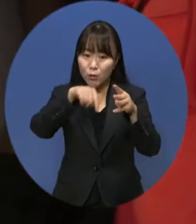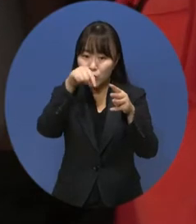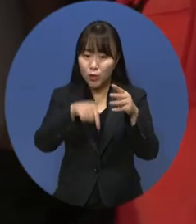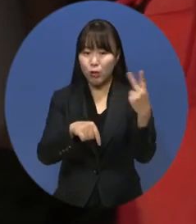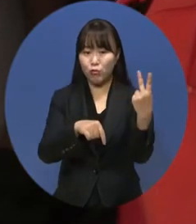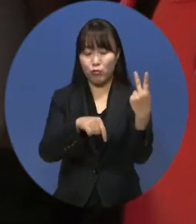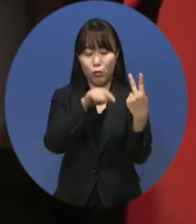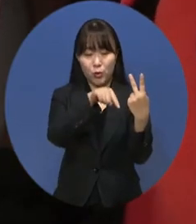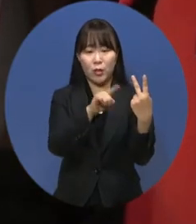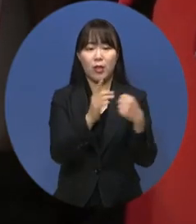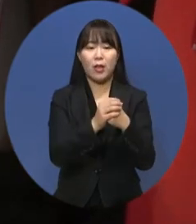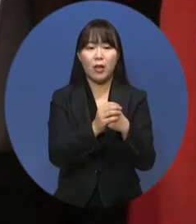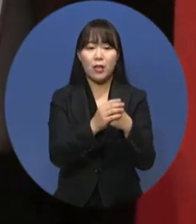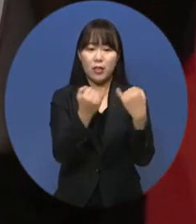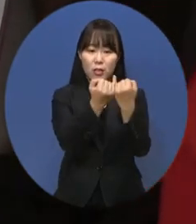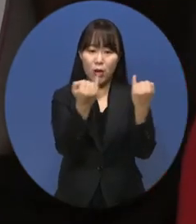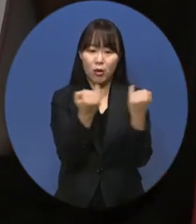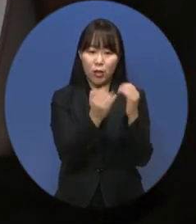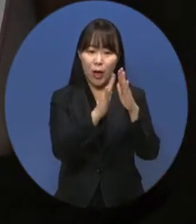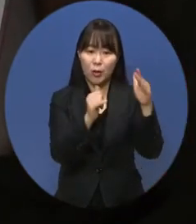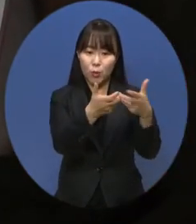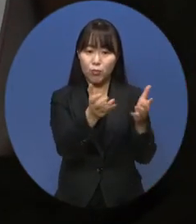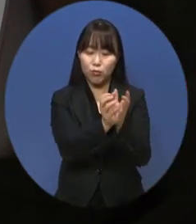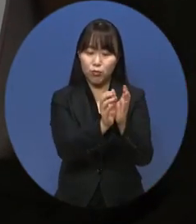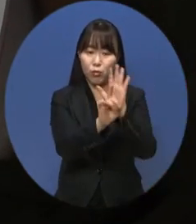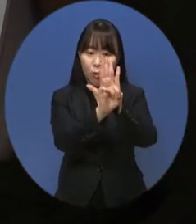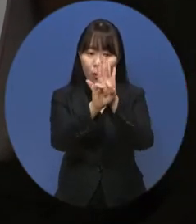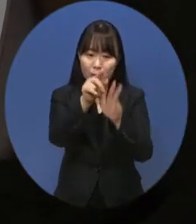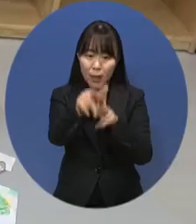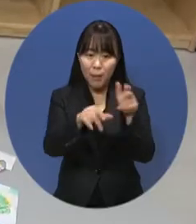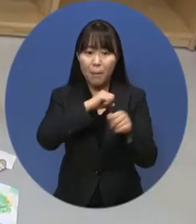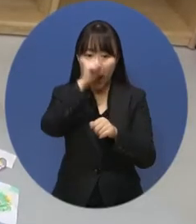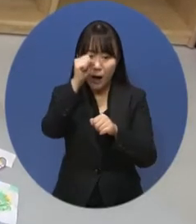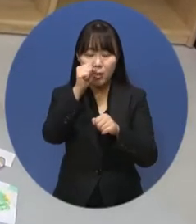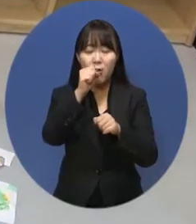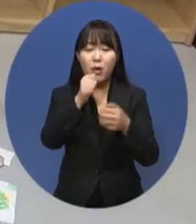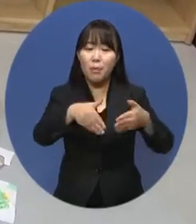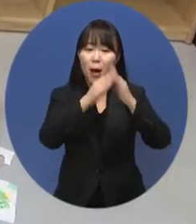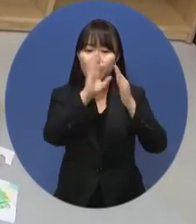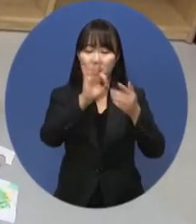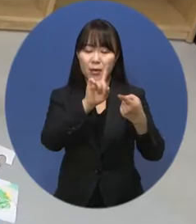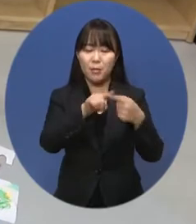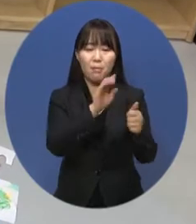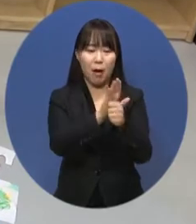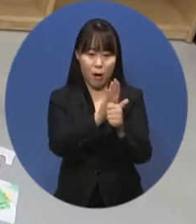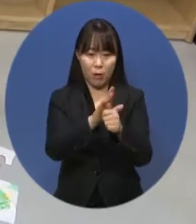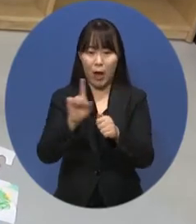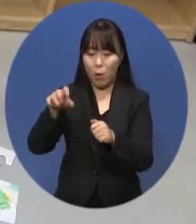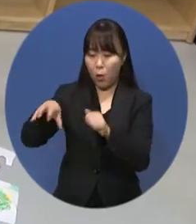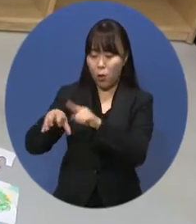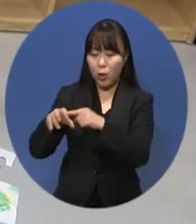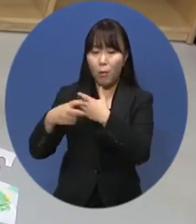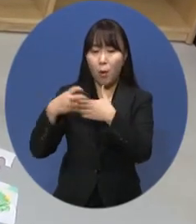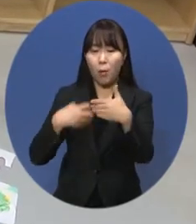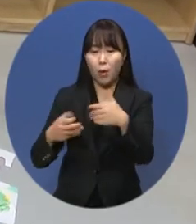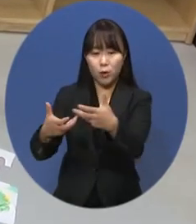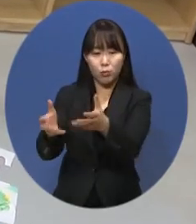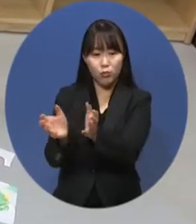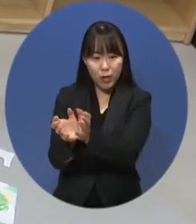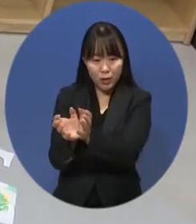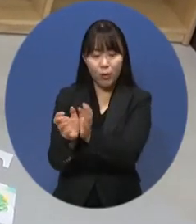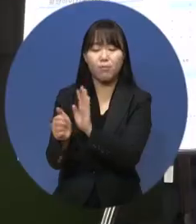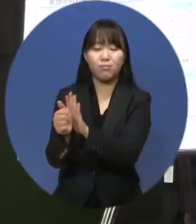2곳은 여성가족부 공모사업에 선정돼 설치비를 지원 받았고 한 곳은 보건복지부에서 지원